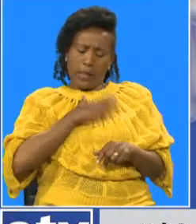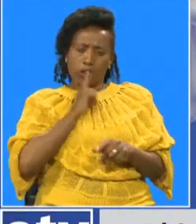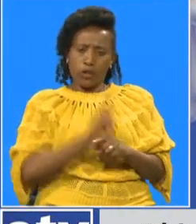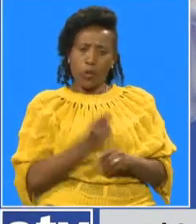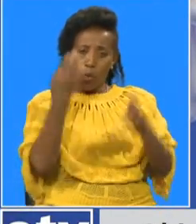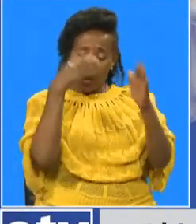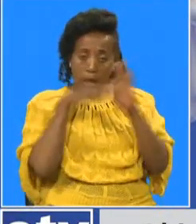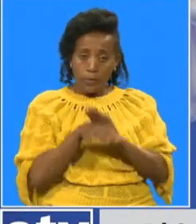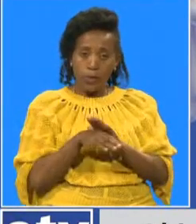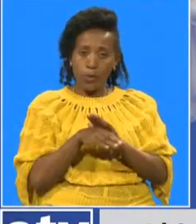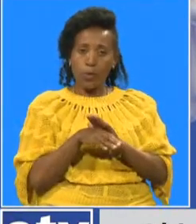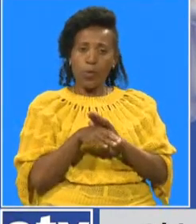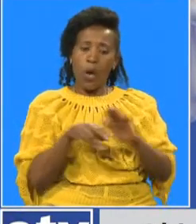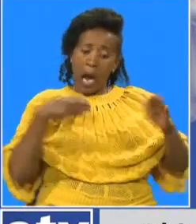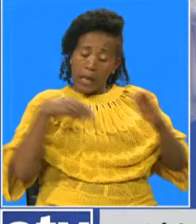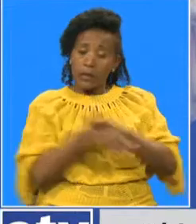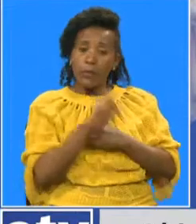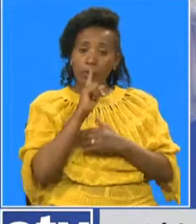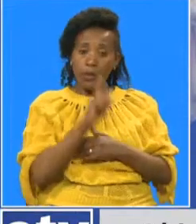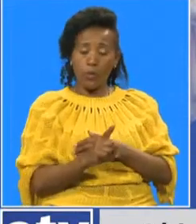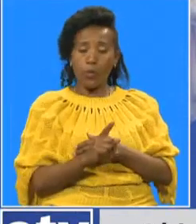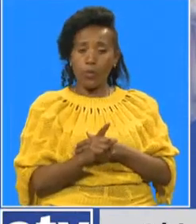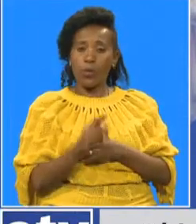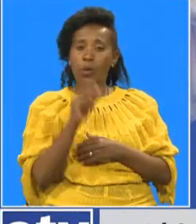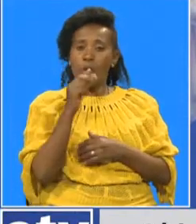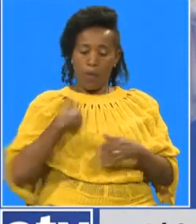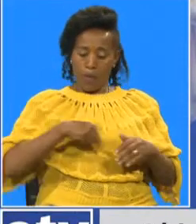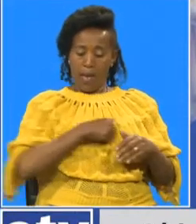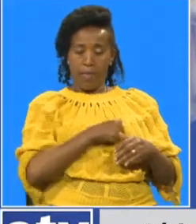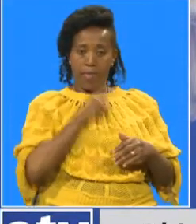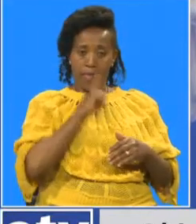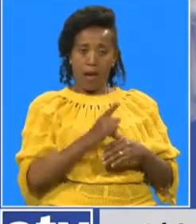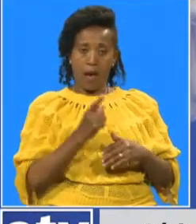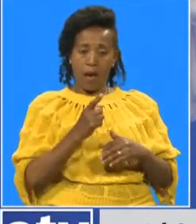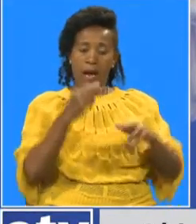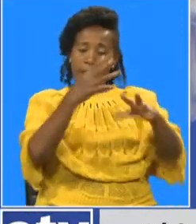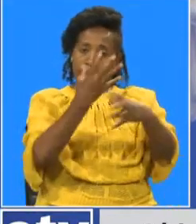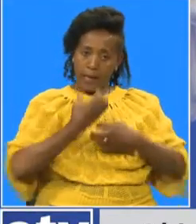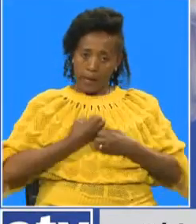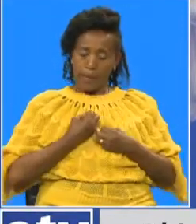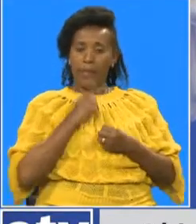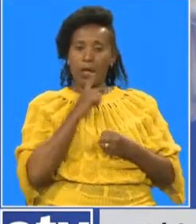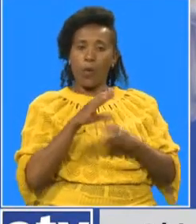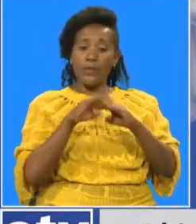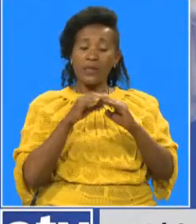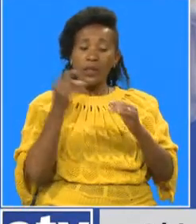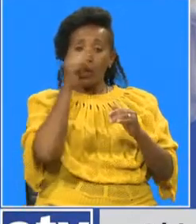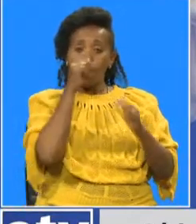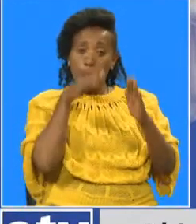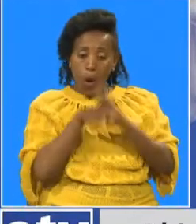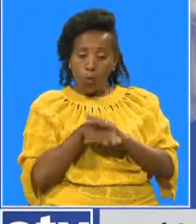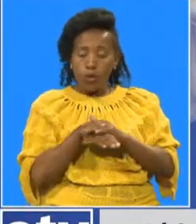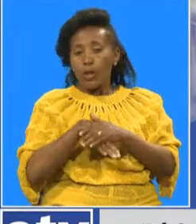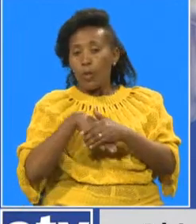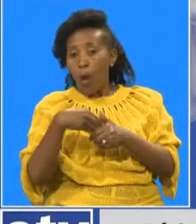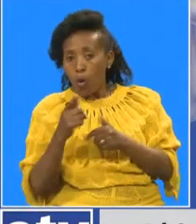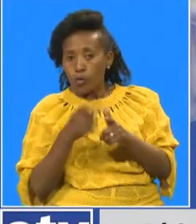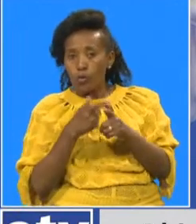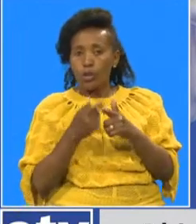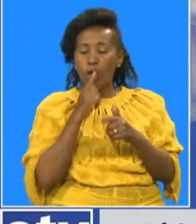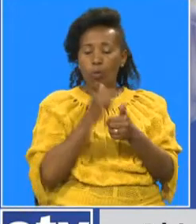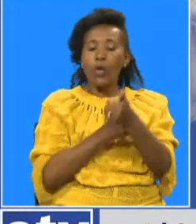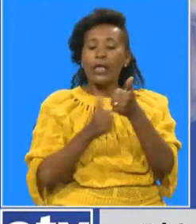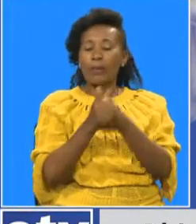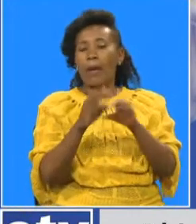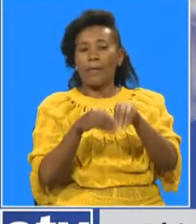ከረንሲ አስገብተው በእኛ ከረንሲ ተቀብለው ብር ኢትዮጵያ ውስጥ ኢንቨስት የሚያደርጉ ደግሞ እንደ